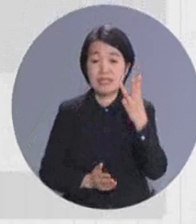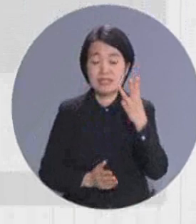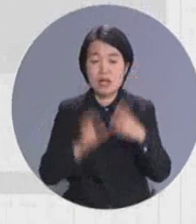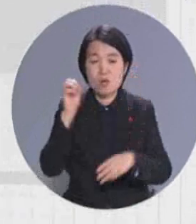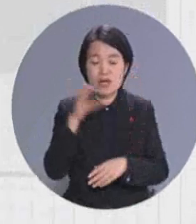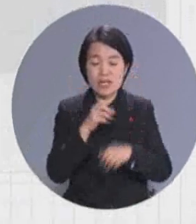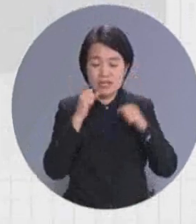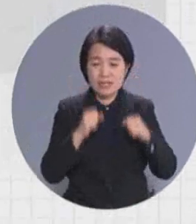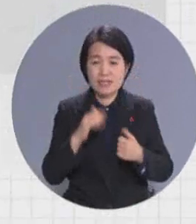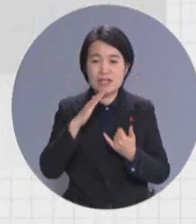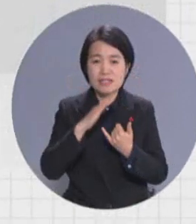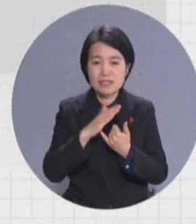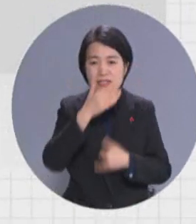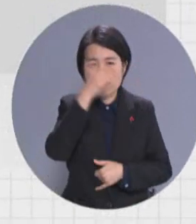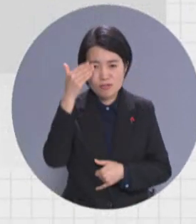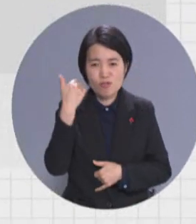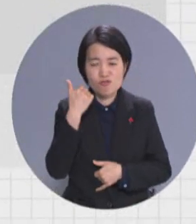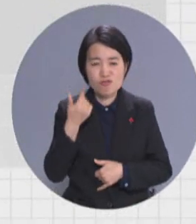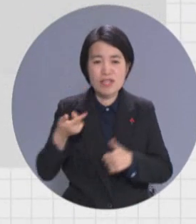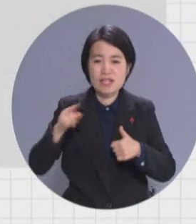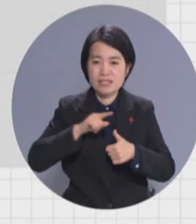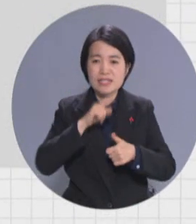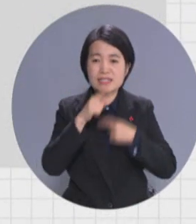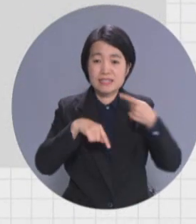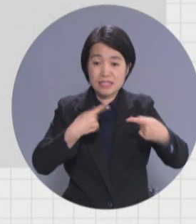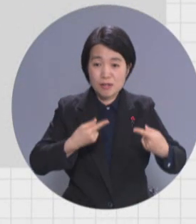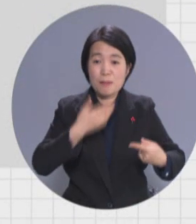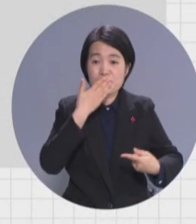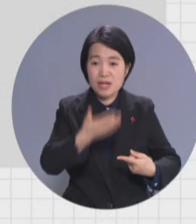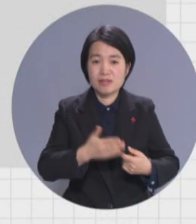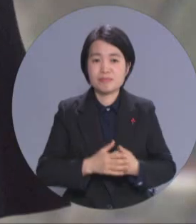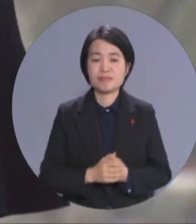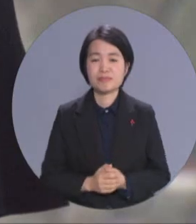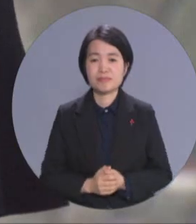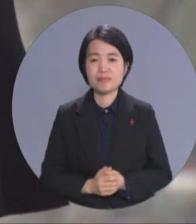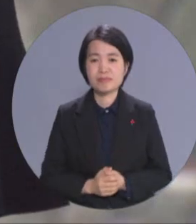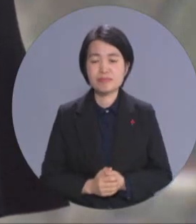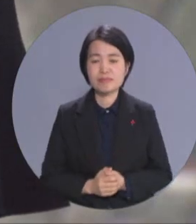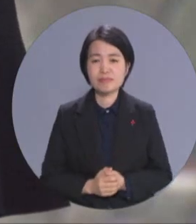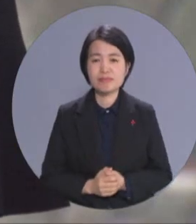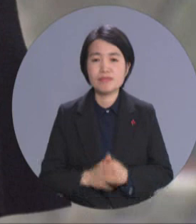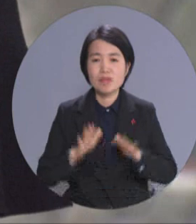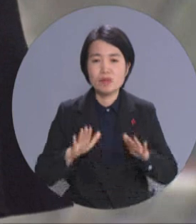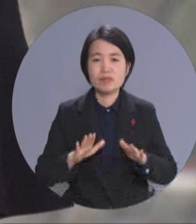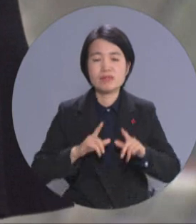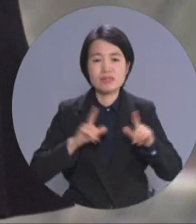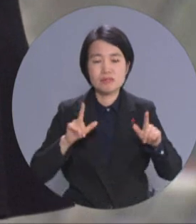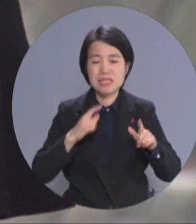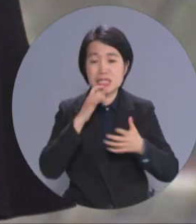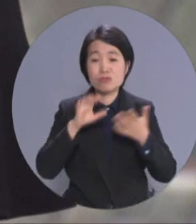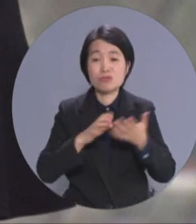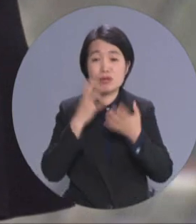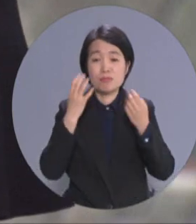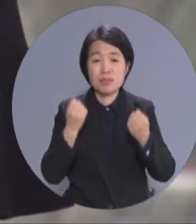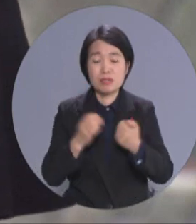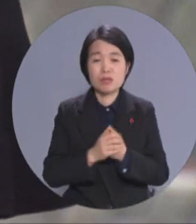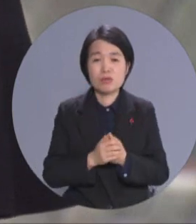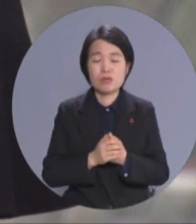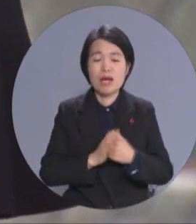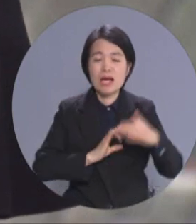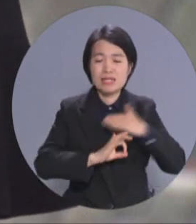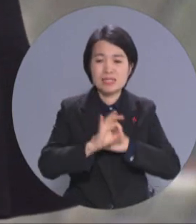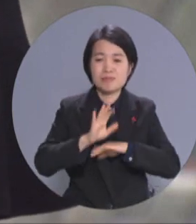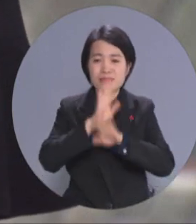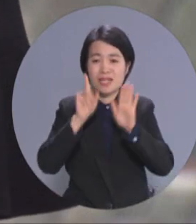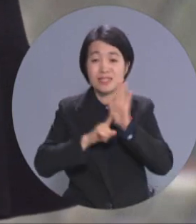지역에 거주하는 청년 누구나 참여할 수 있습니다 오늘은 대체로 구름 많은 가운데 일교차